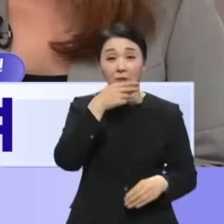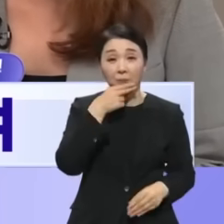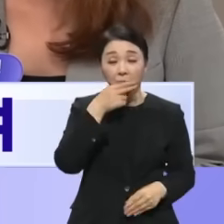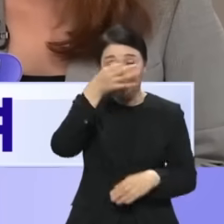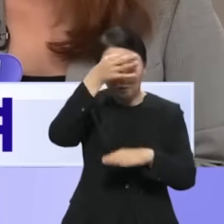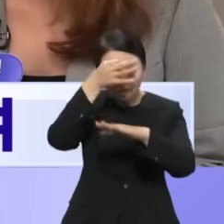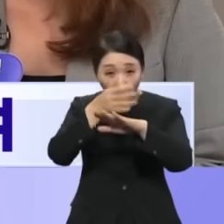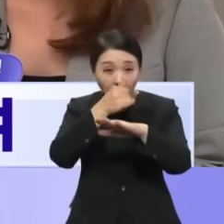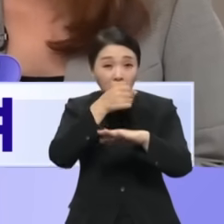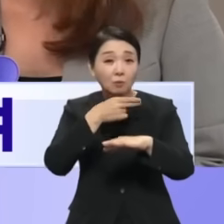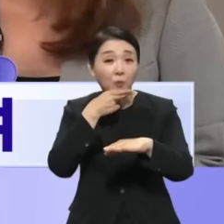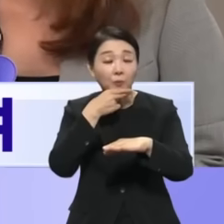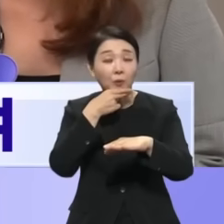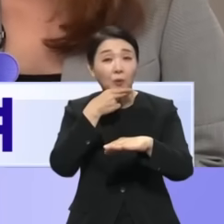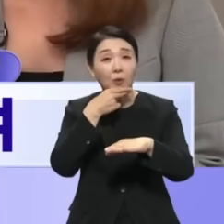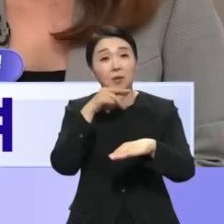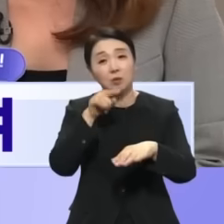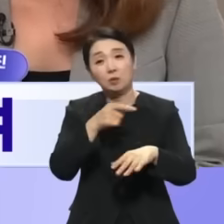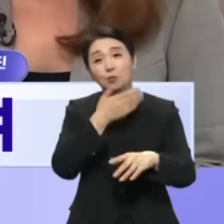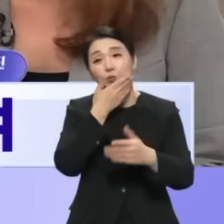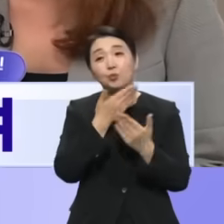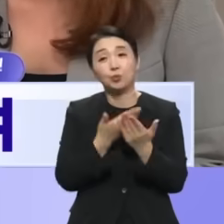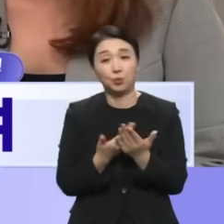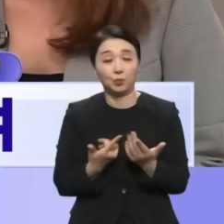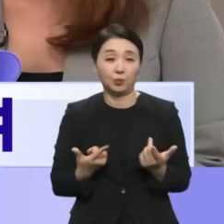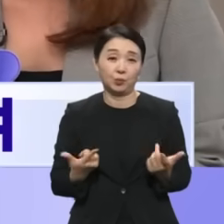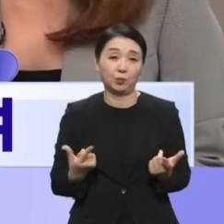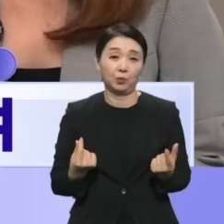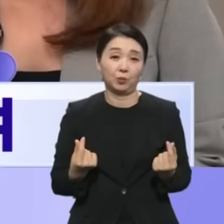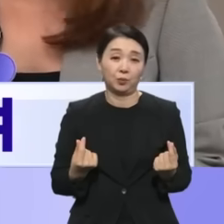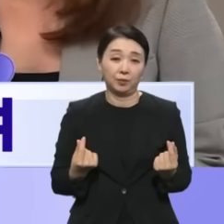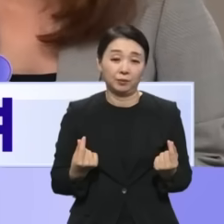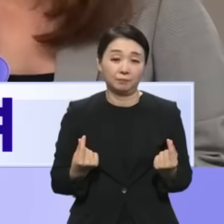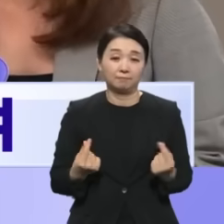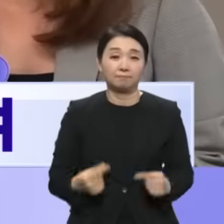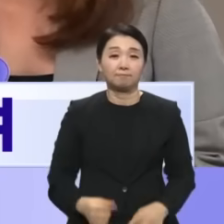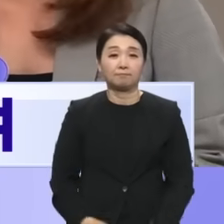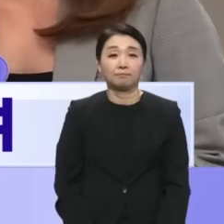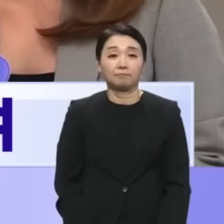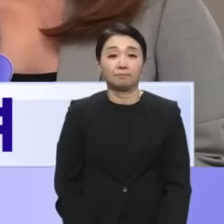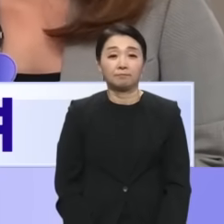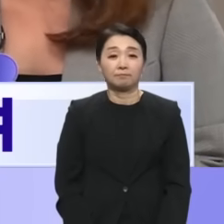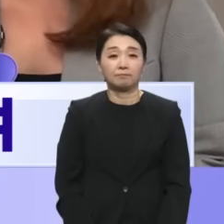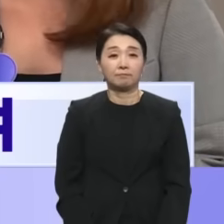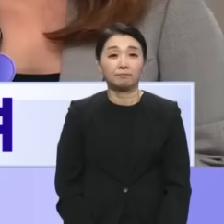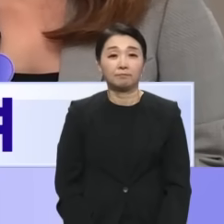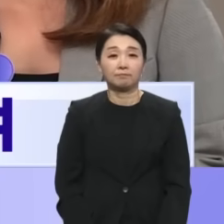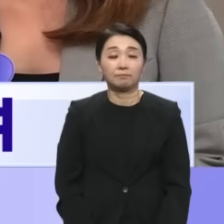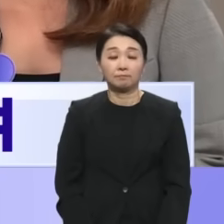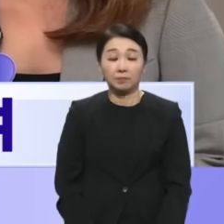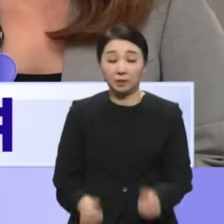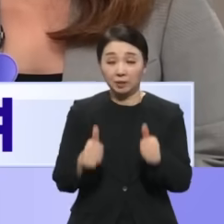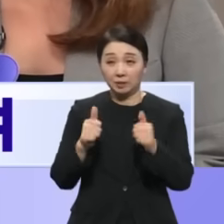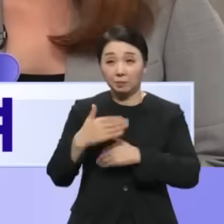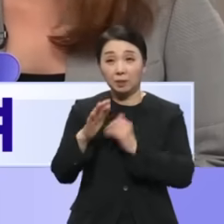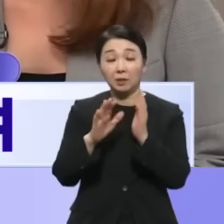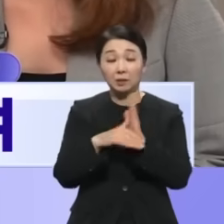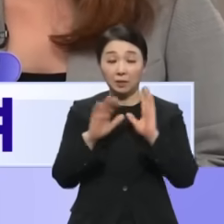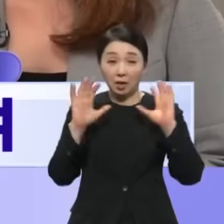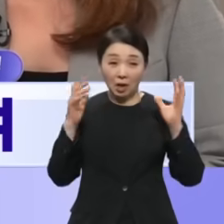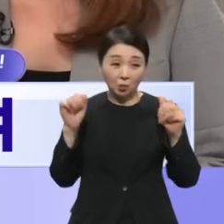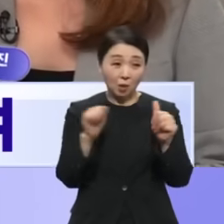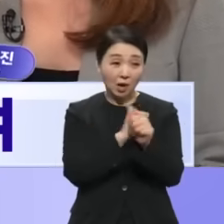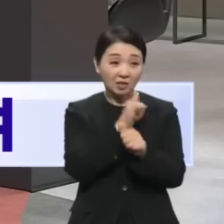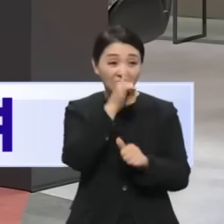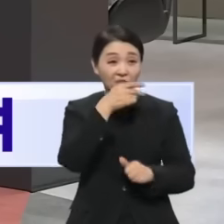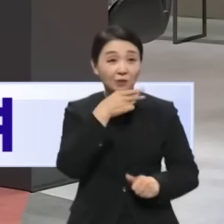사과라든지 그런게 오고 갔는지 이런 것도 사실이 사건 판단하는데 있어서 좀 중요한 부분 중에 하나일 것 같습니다 재판 과정에서 아동학대 혐의가